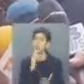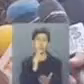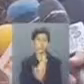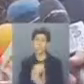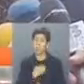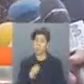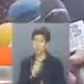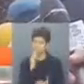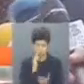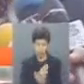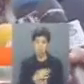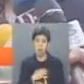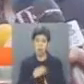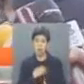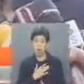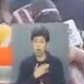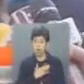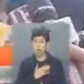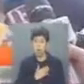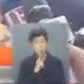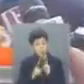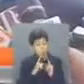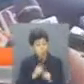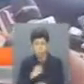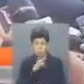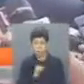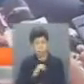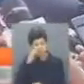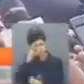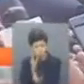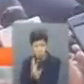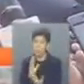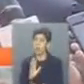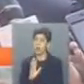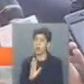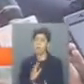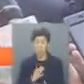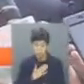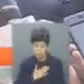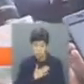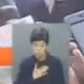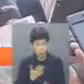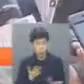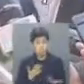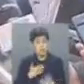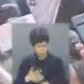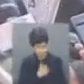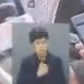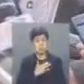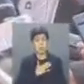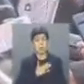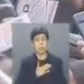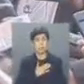ยุดแต่ว่าผมเนี่ยไปพูดเสียงเข้มอย่างพบตบไม่ได้เพราะว่าผมไม่นักการเมืองก็จะบอกว่าไม่